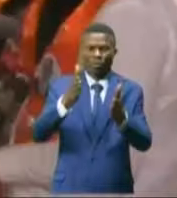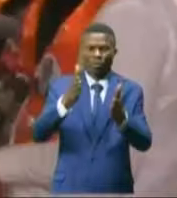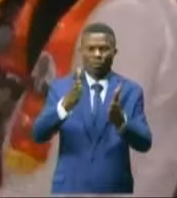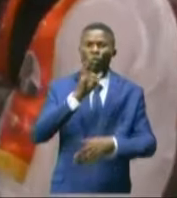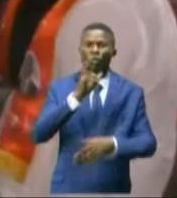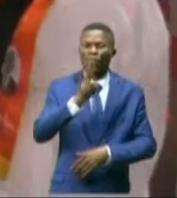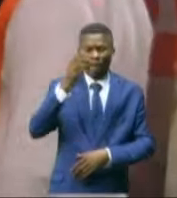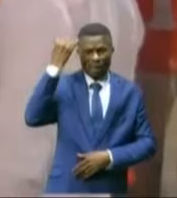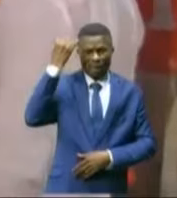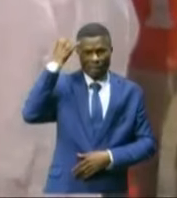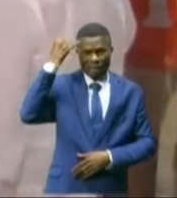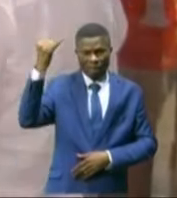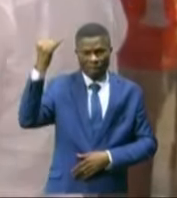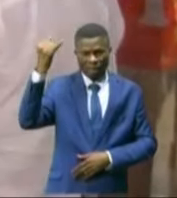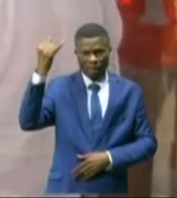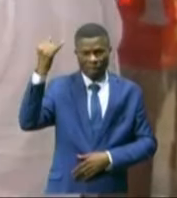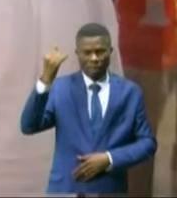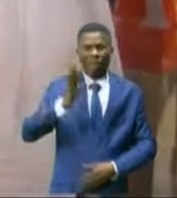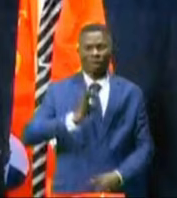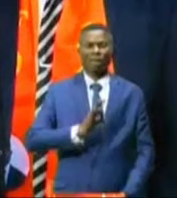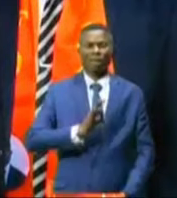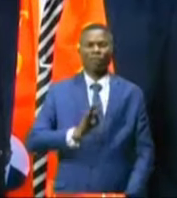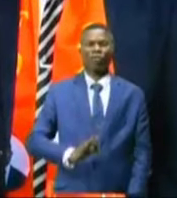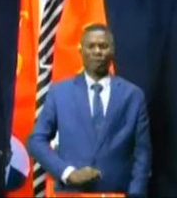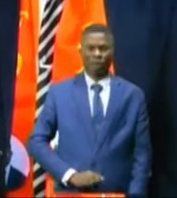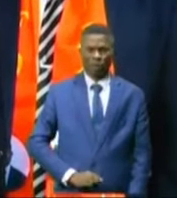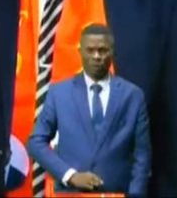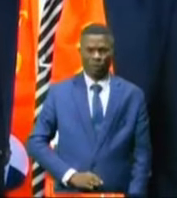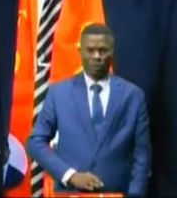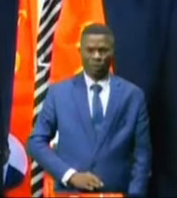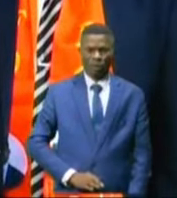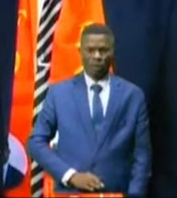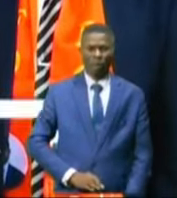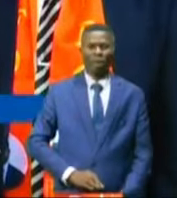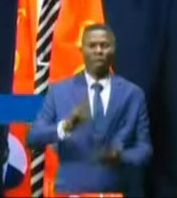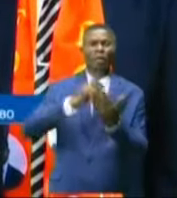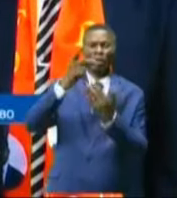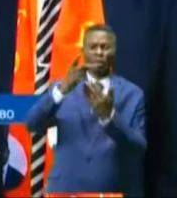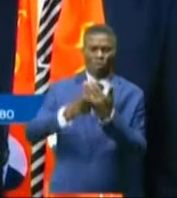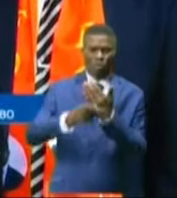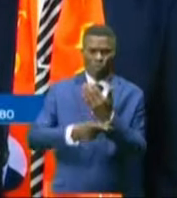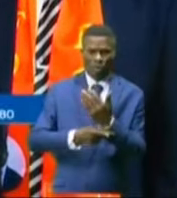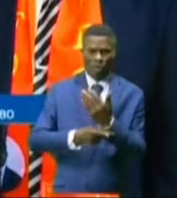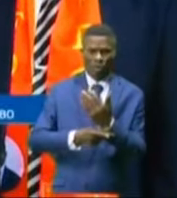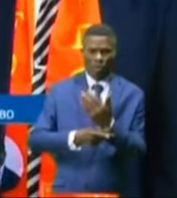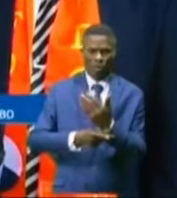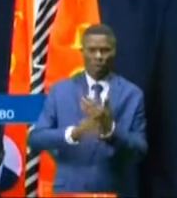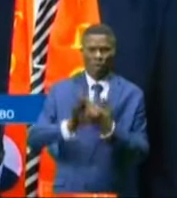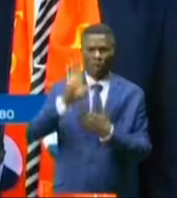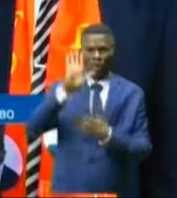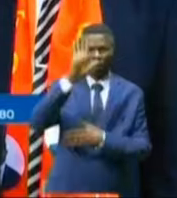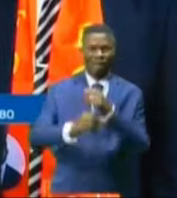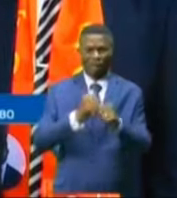focaliser le pays de sur le grand quinquennal